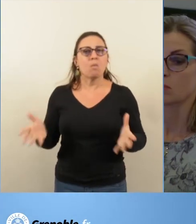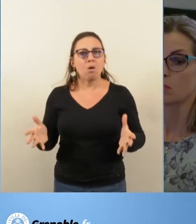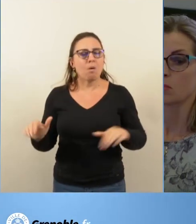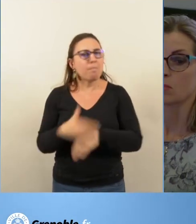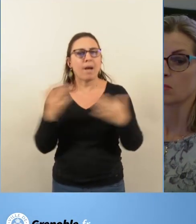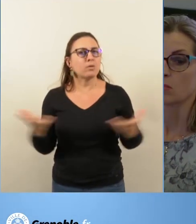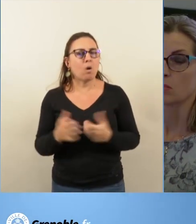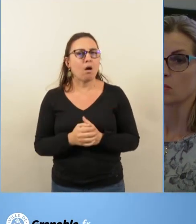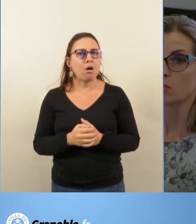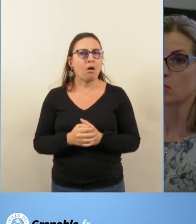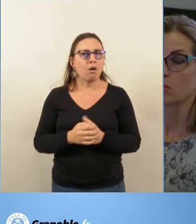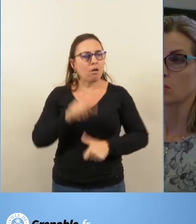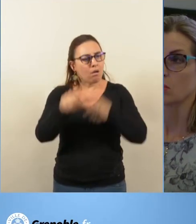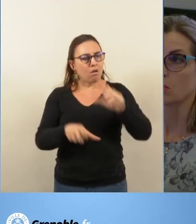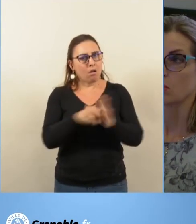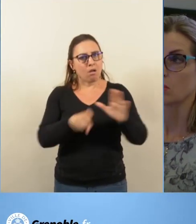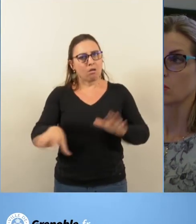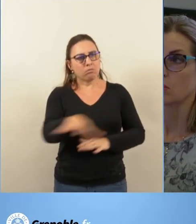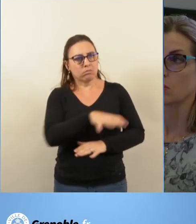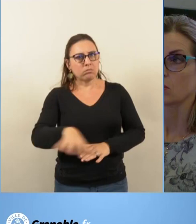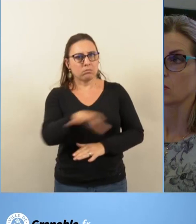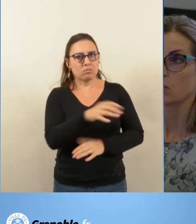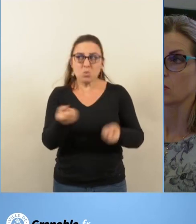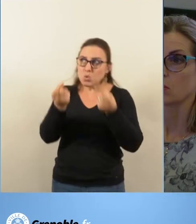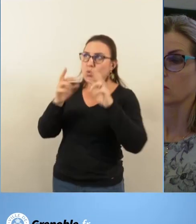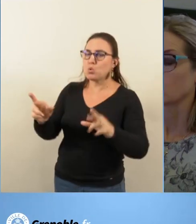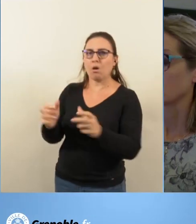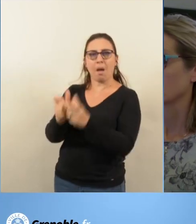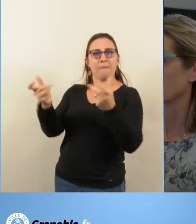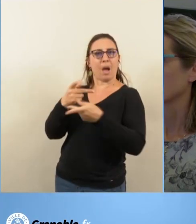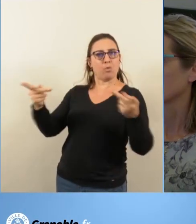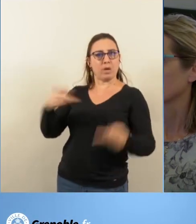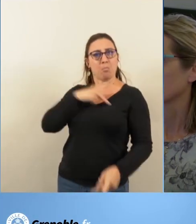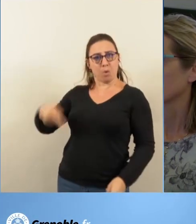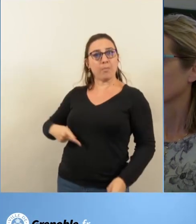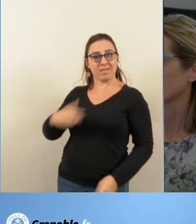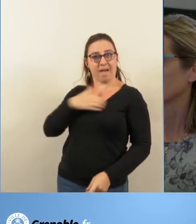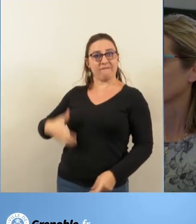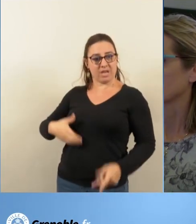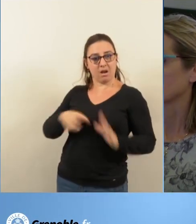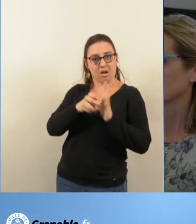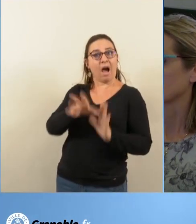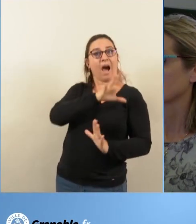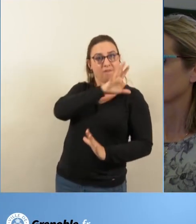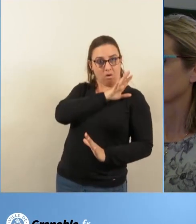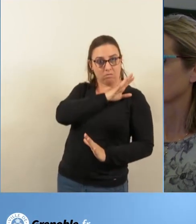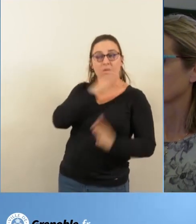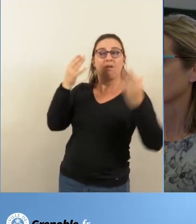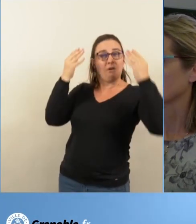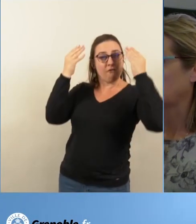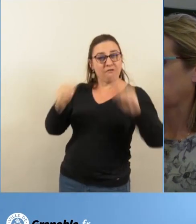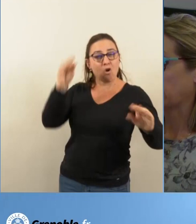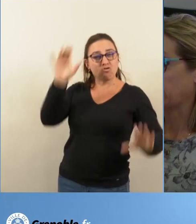est-ce que les Grenoblois sont assurés que ce bien public qui leur appartenait et qui n'a jamais été vendu